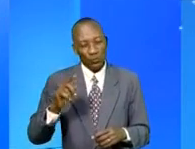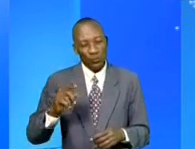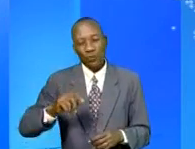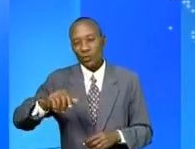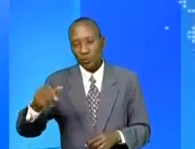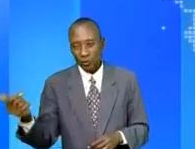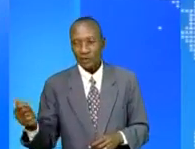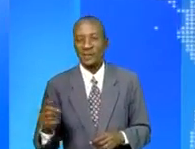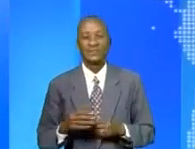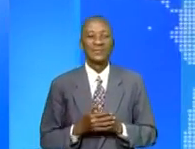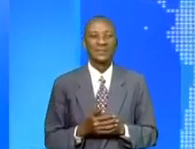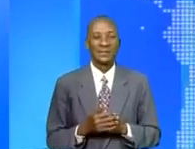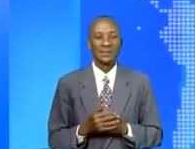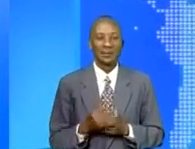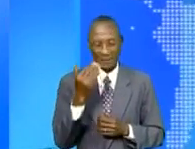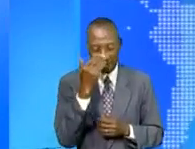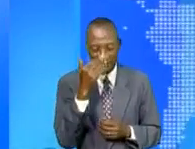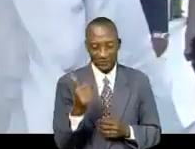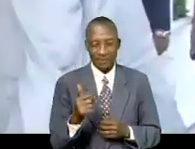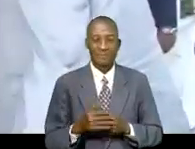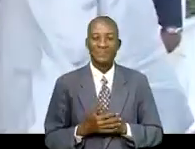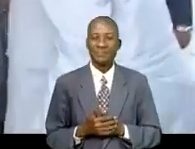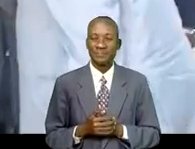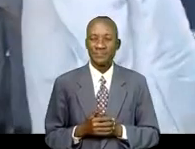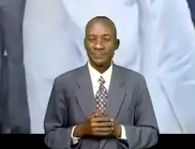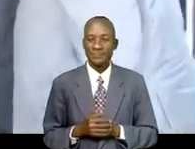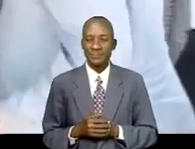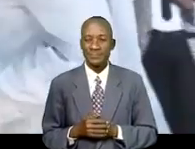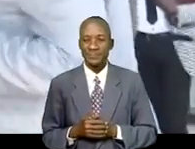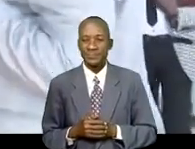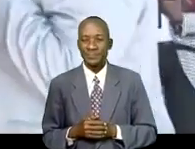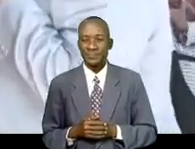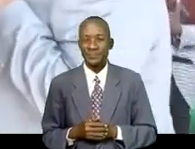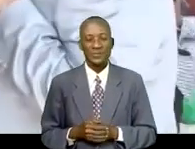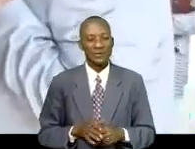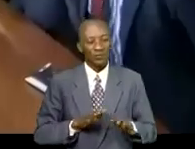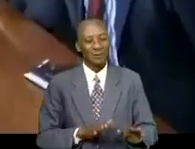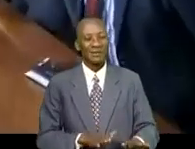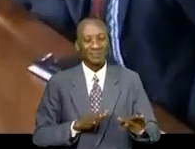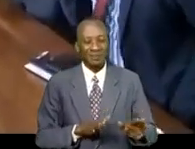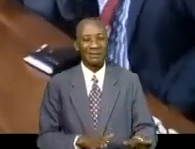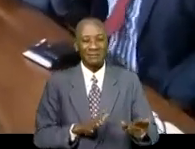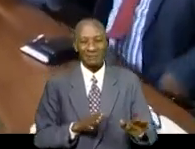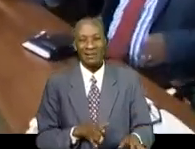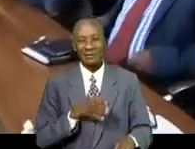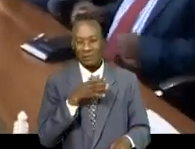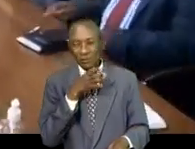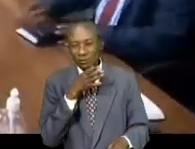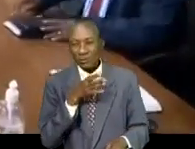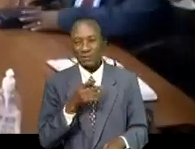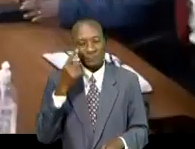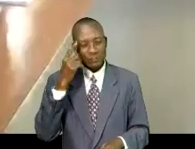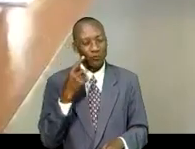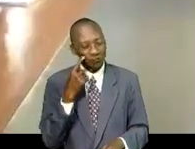chef de l'État, Kibles Kiti, qui nous en parle. Il a fallu attendre longtemps, 2 décennies pour voir la Gécamine être dotée des